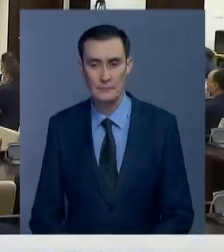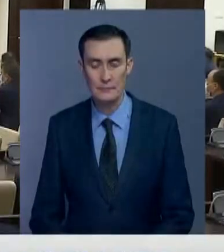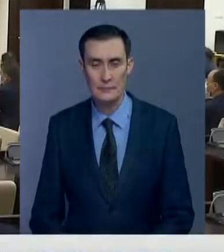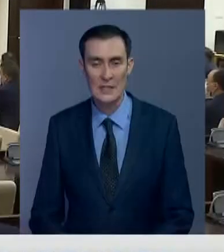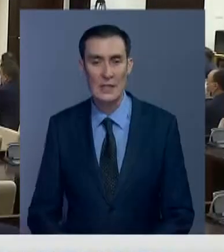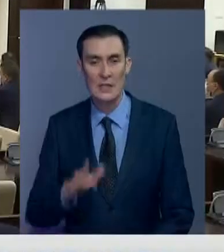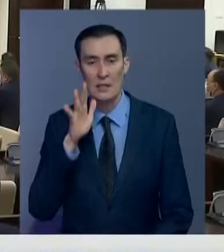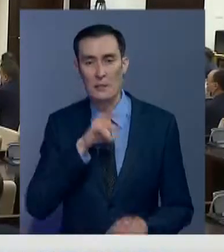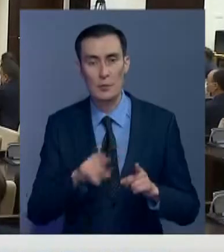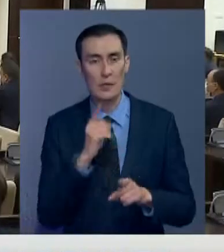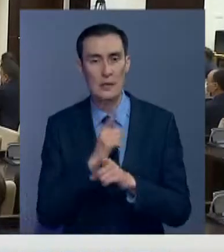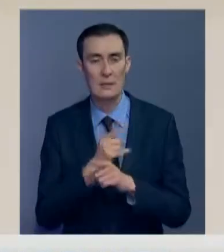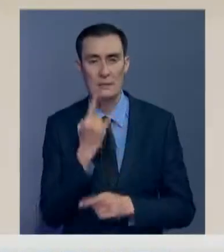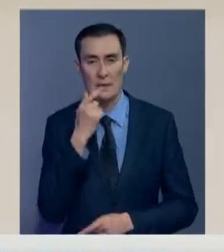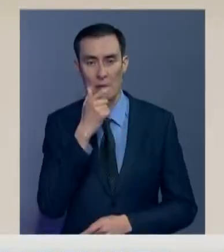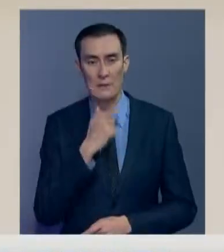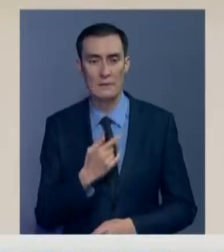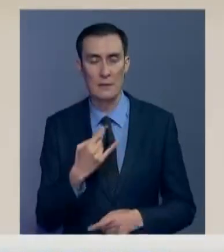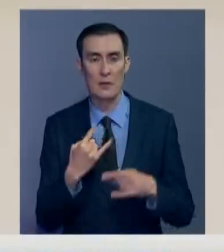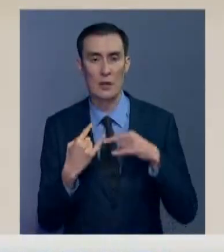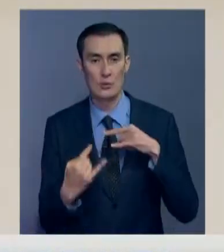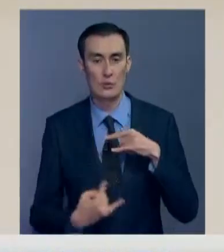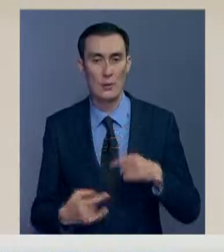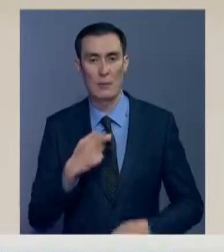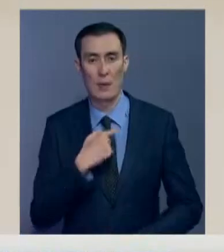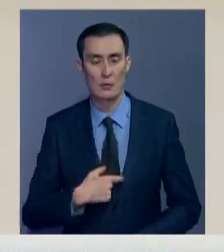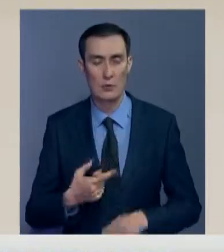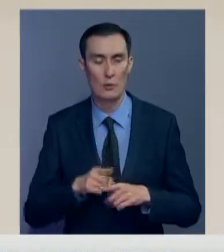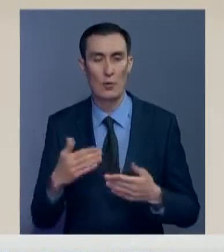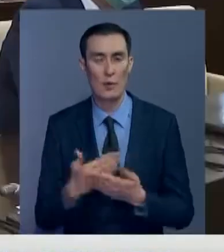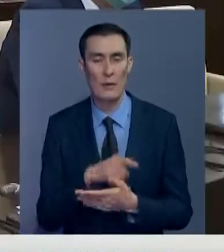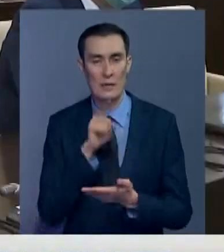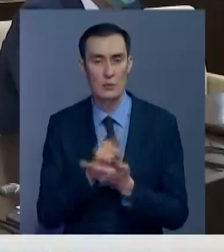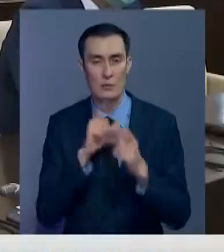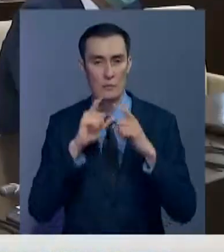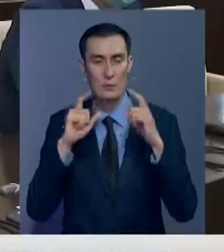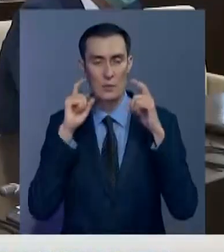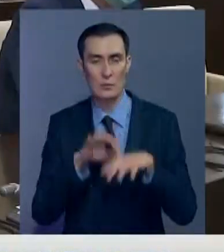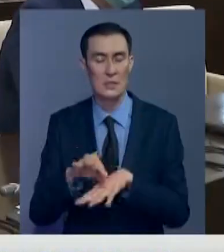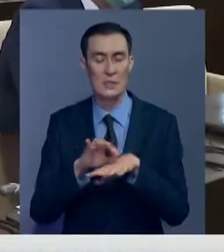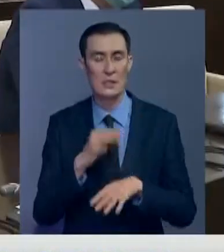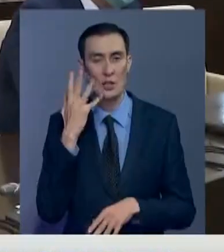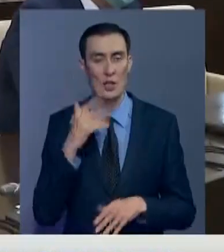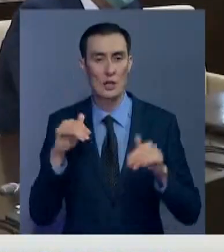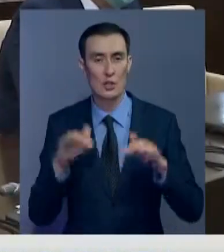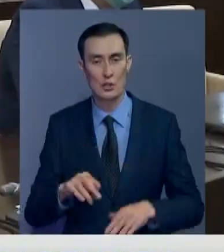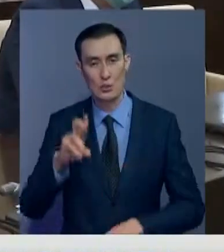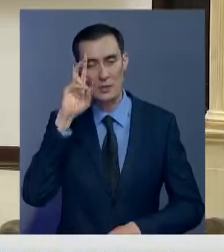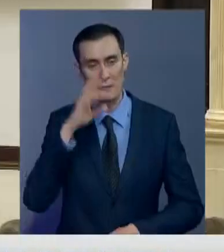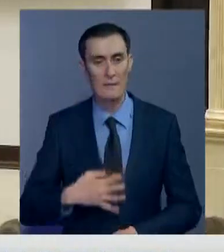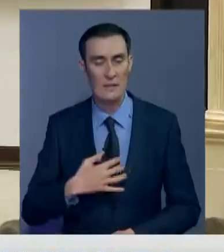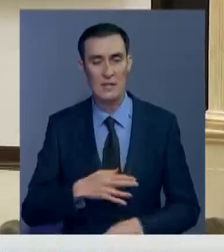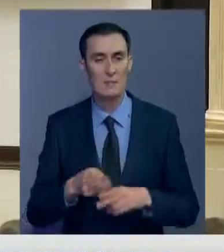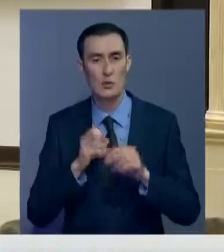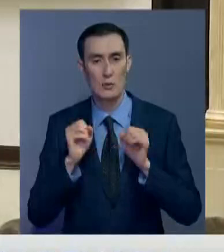На период карантина к деловым костюмам и галстукам депутатов добавился новый атрибут – медицинская маска. Даже в момент, когда решаются дела государственной